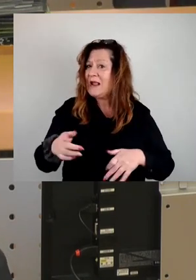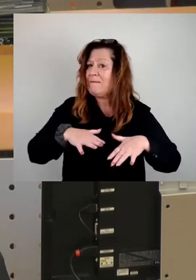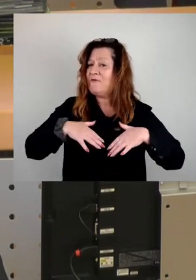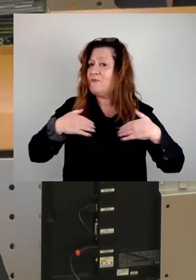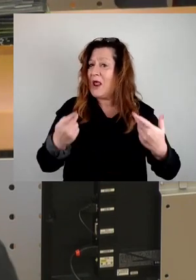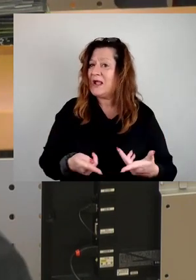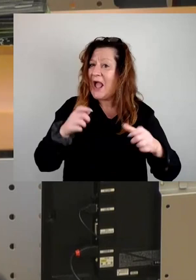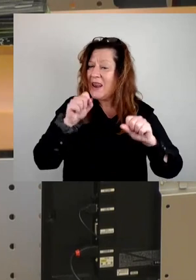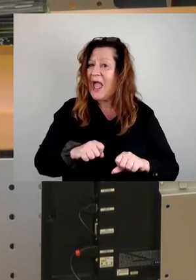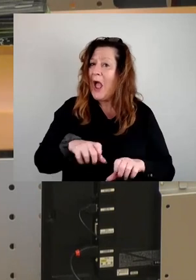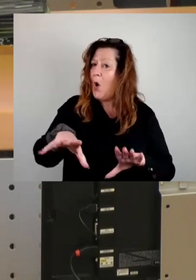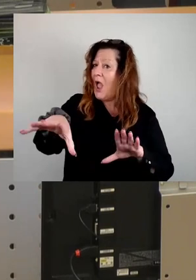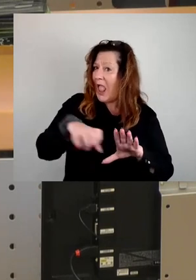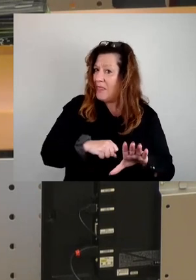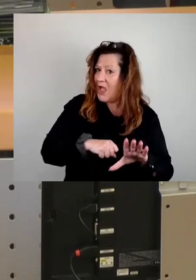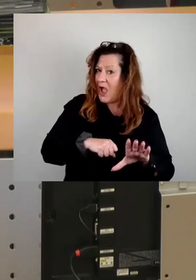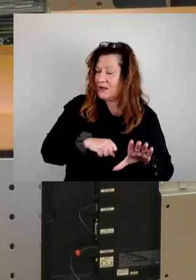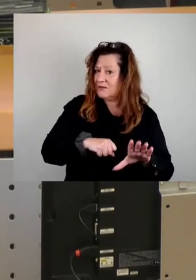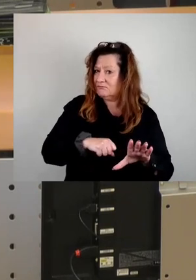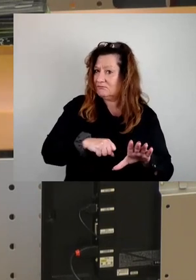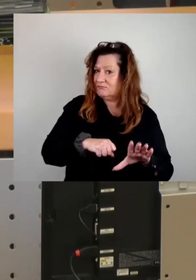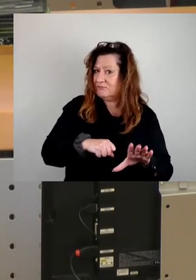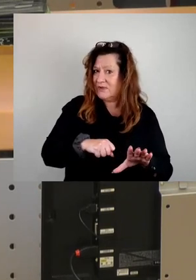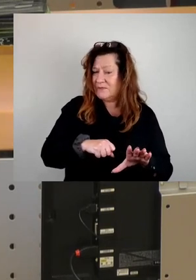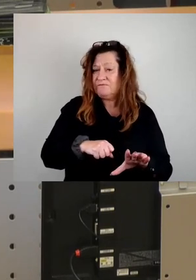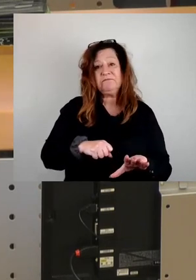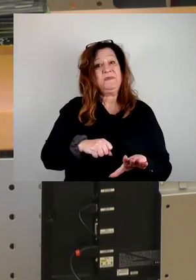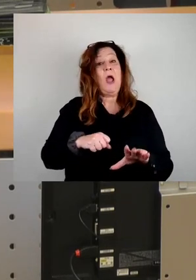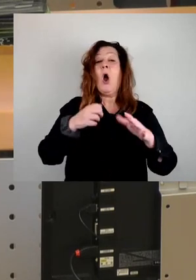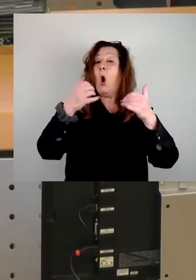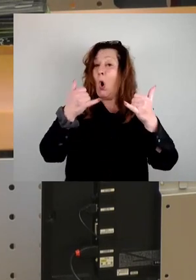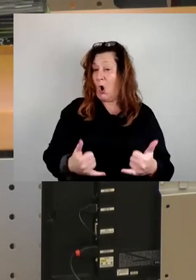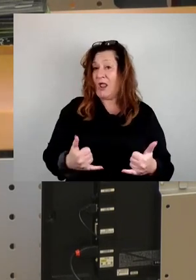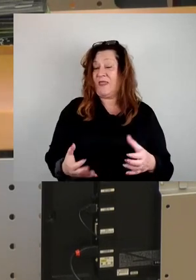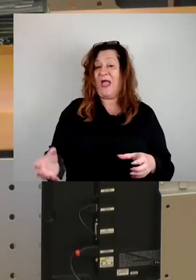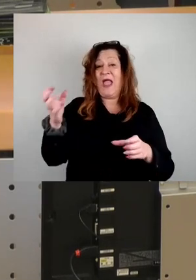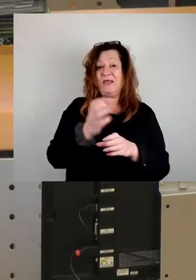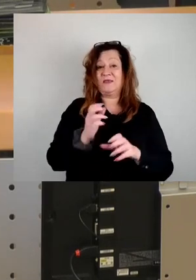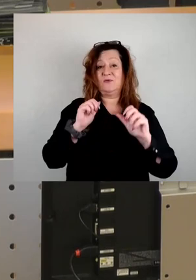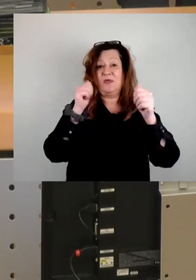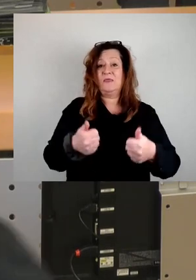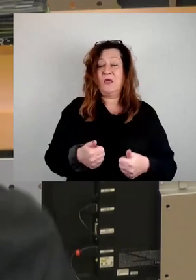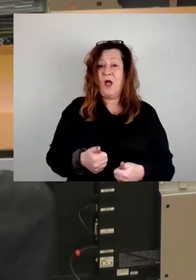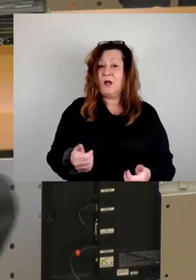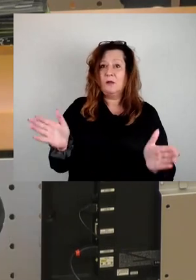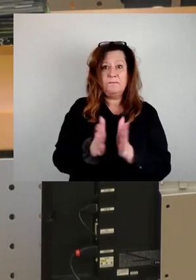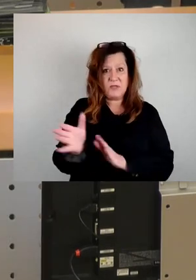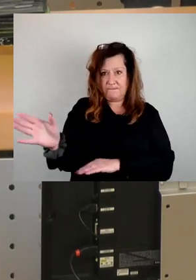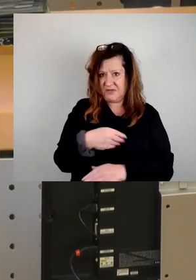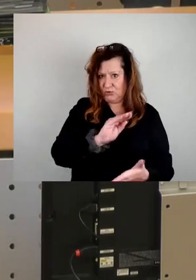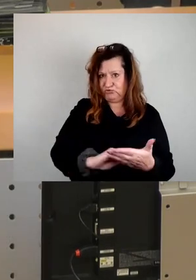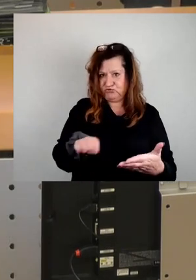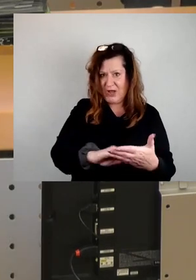werden. Daher stelle ich folgenden Ersetzungsantrag. Schreiben Sie mit. Sollte